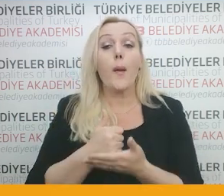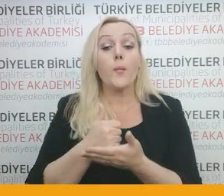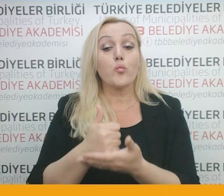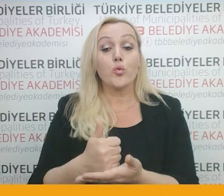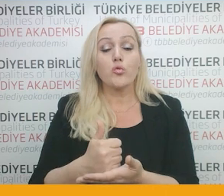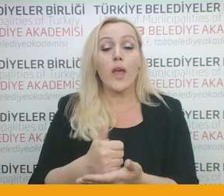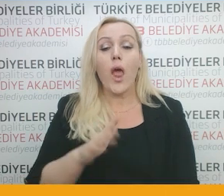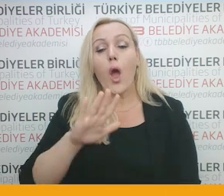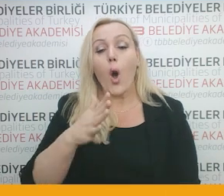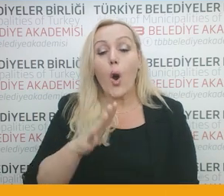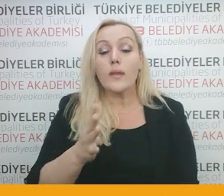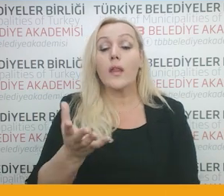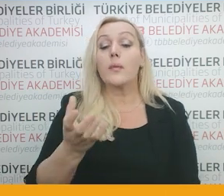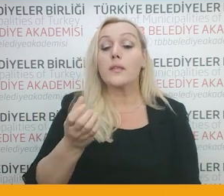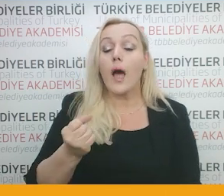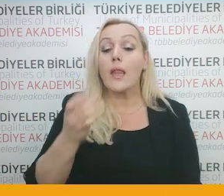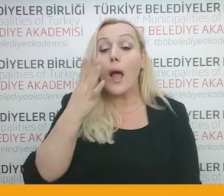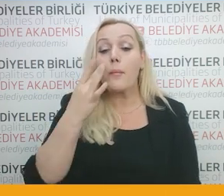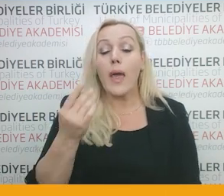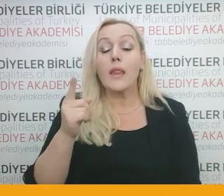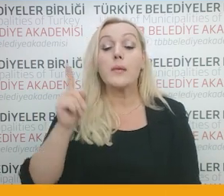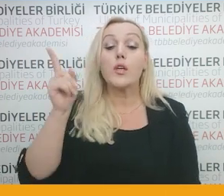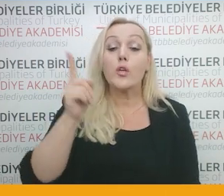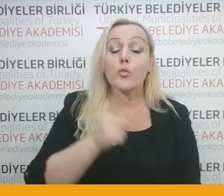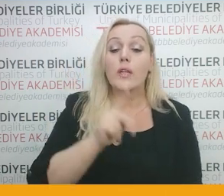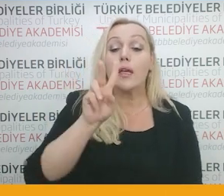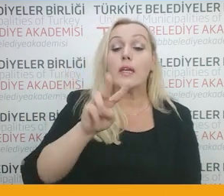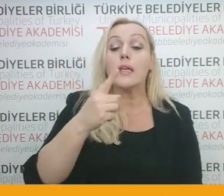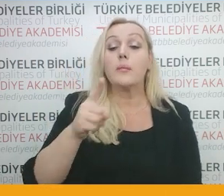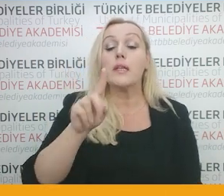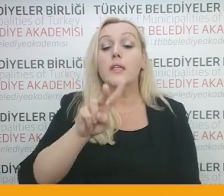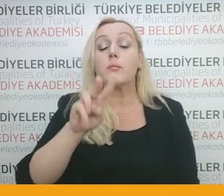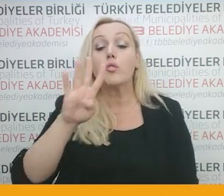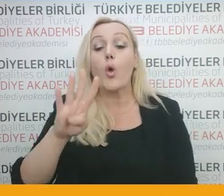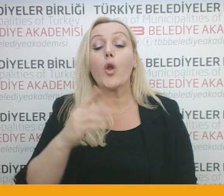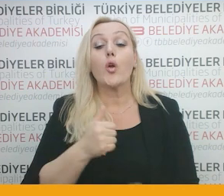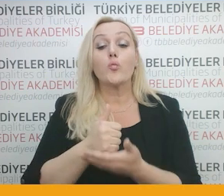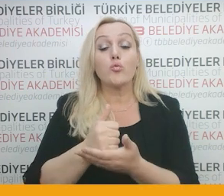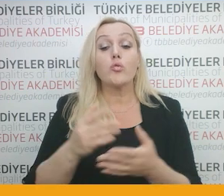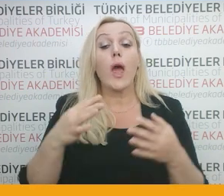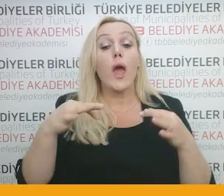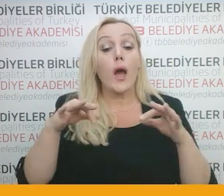bütçenin ortalamasını alarak belli bir oranda arttırarak 2024'ün bütçesini hazırlayacağız ya. Burada